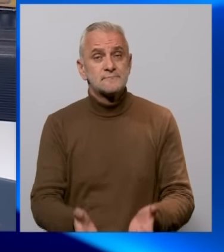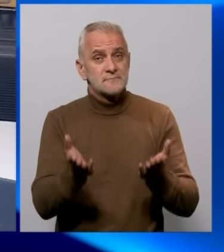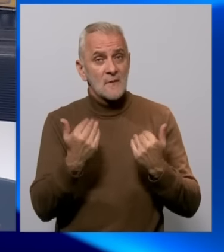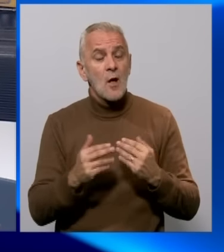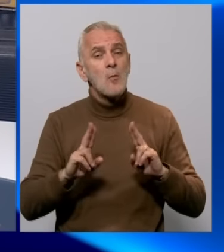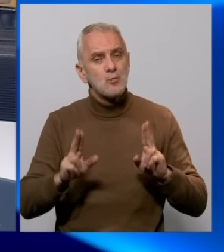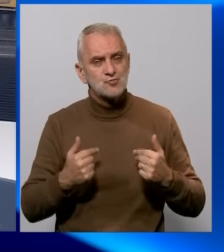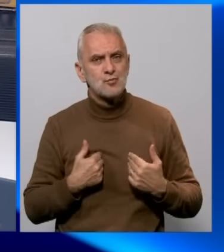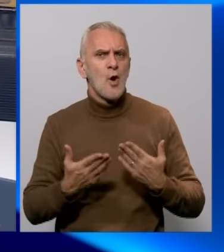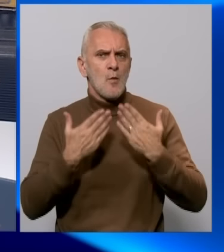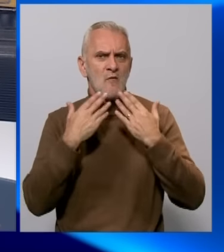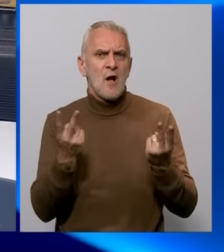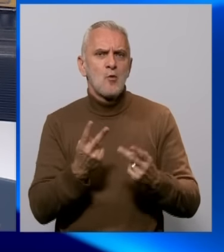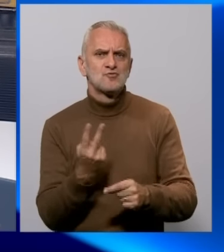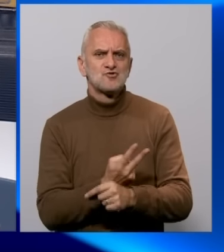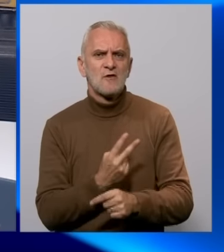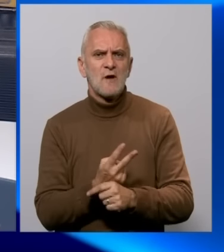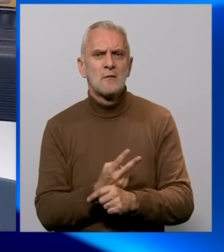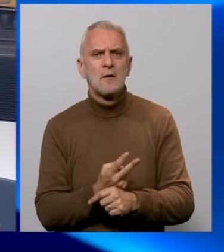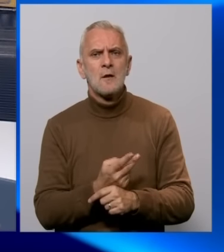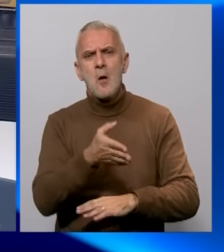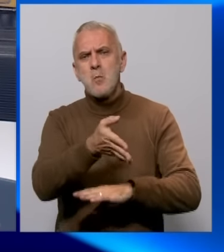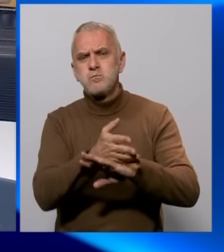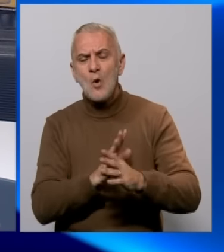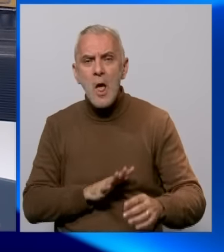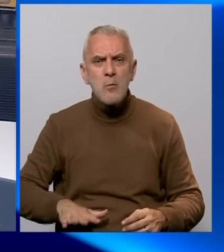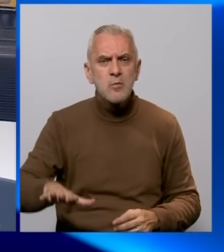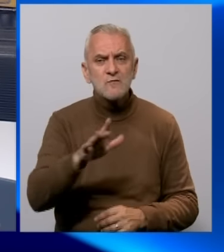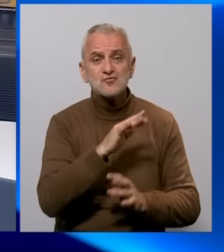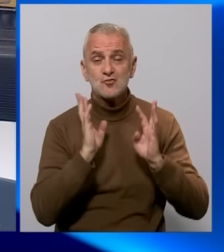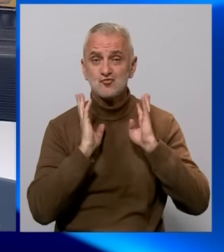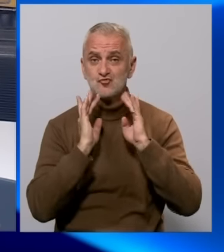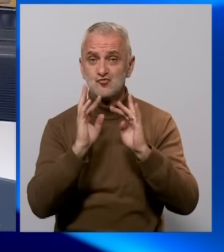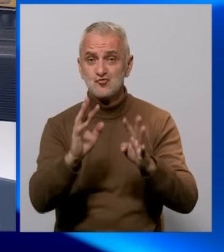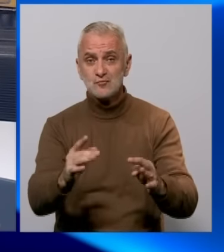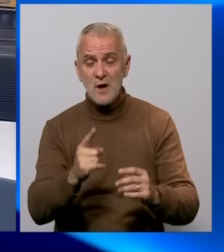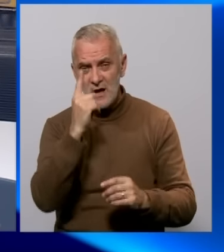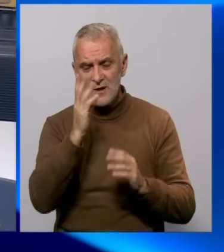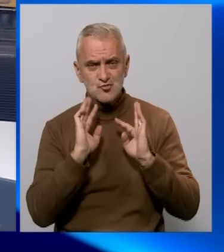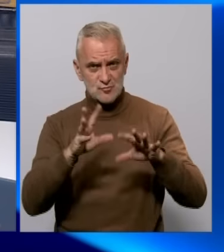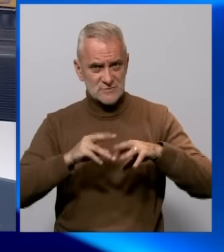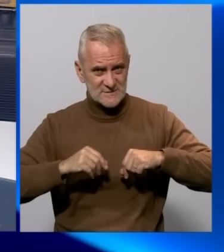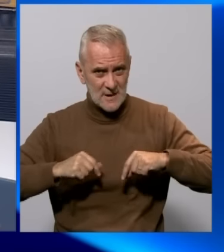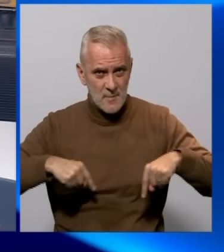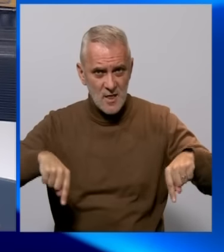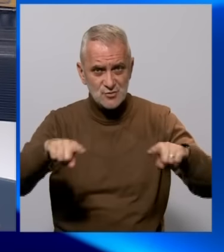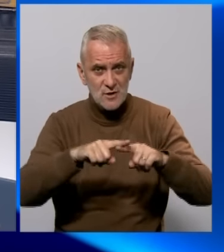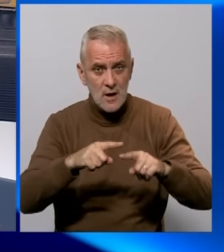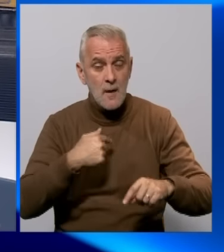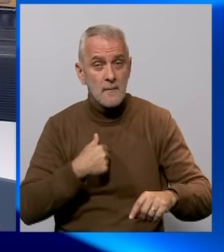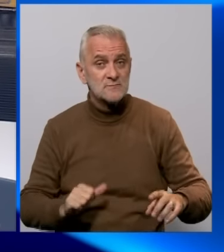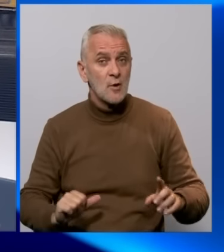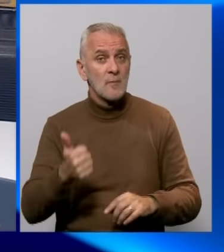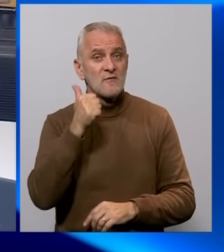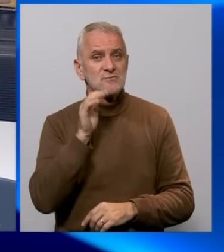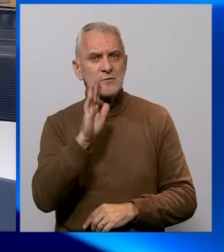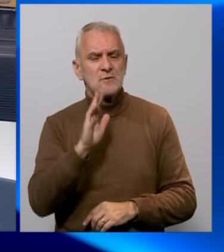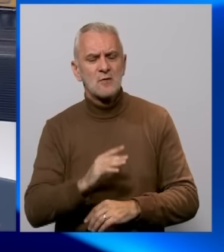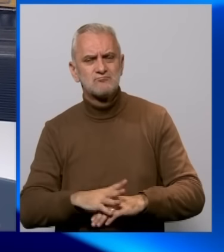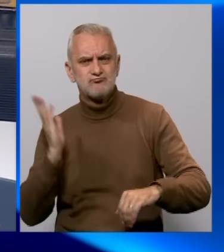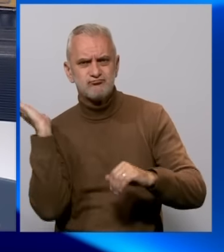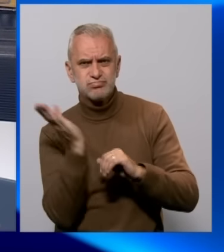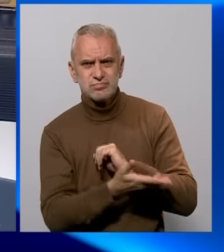Iako se možemo pohvaliti kao država čije pola površine prekrivaju šume i šumska zemljišta, možemo reći da smo prvaci